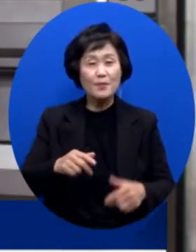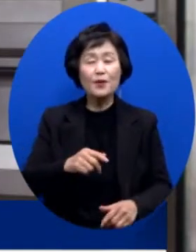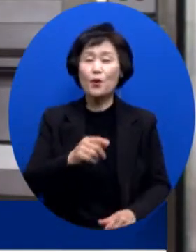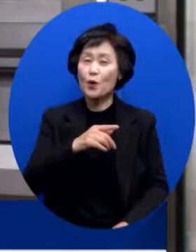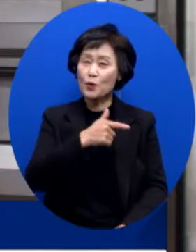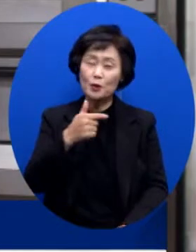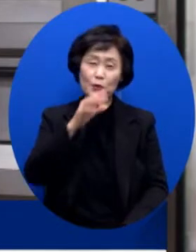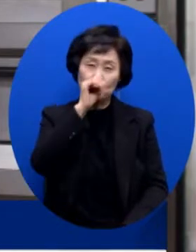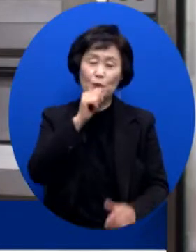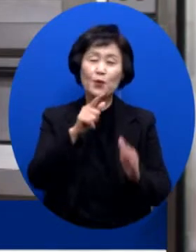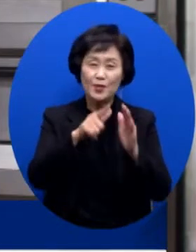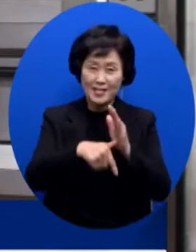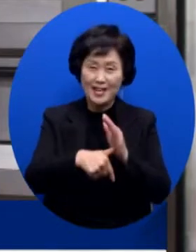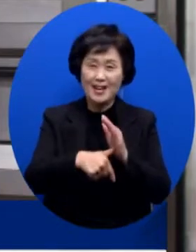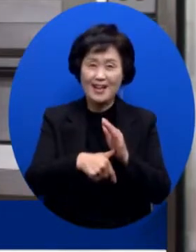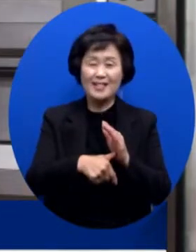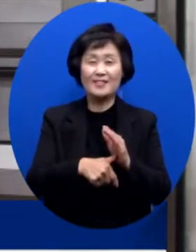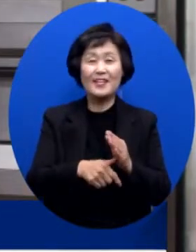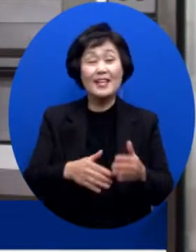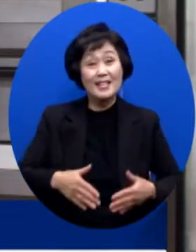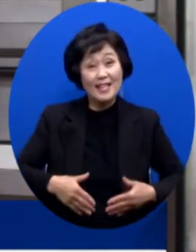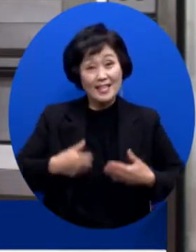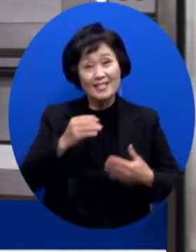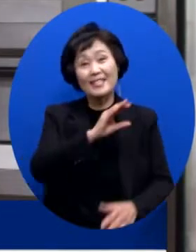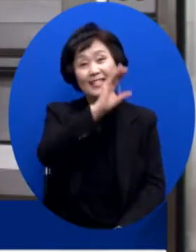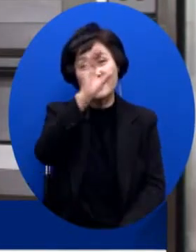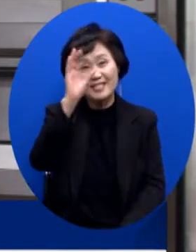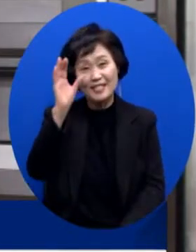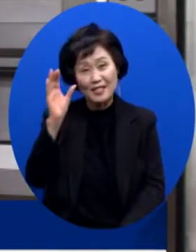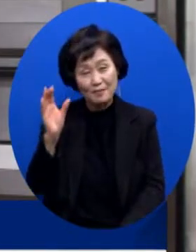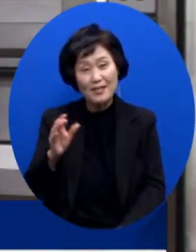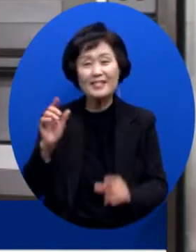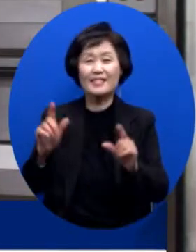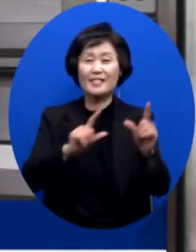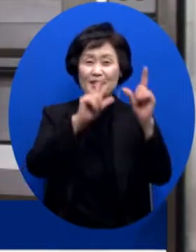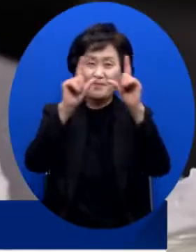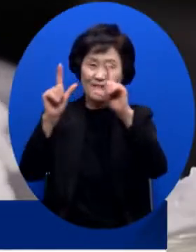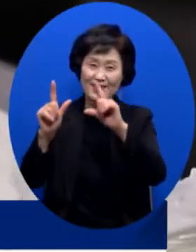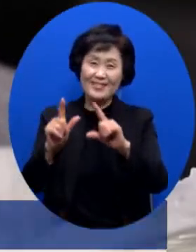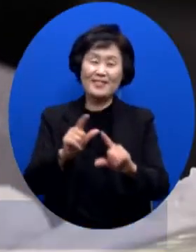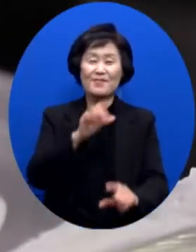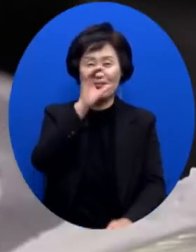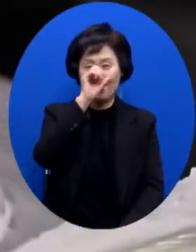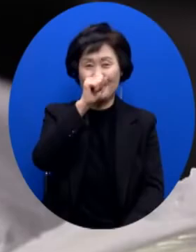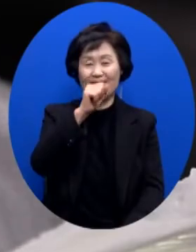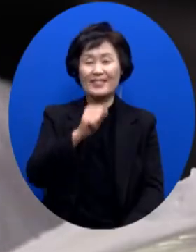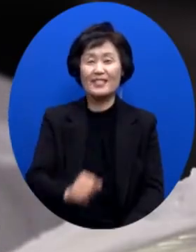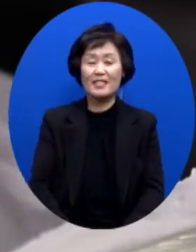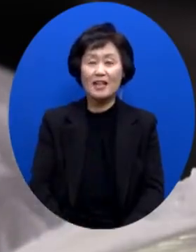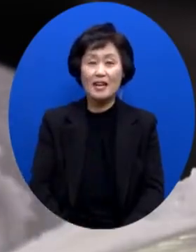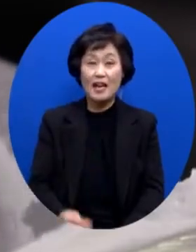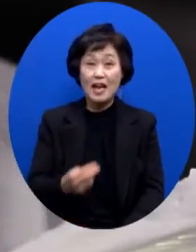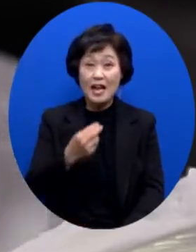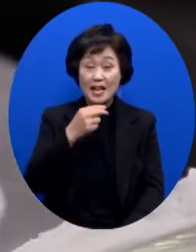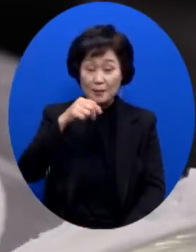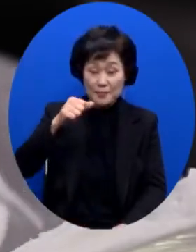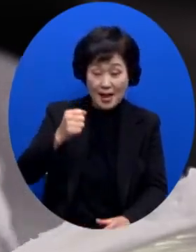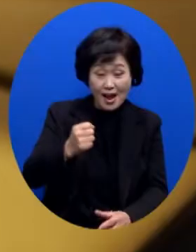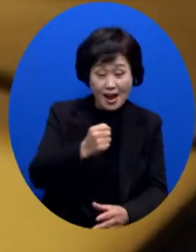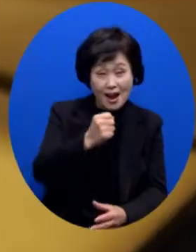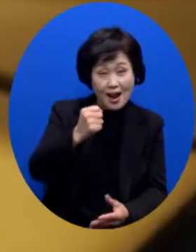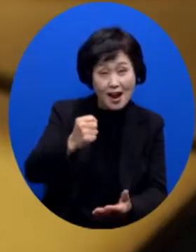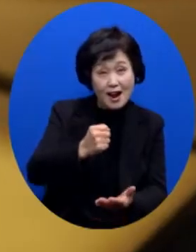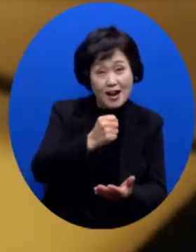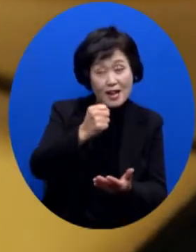같아서 너무 좋았어요. 네, 따뜻한 크리스마스 보내셨으면 좋겠습니다. 생크림을 바르고 장식을